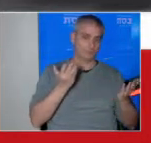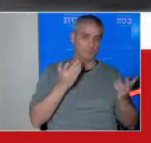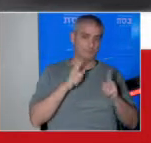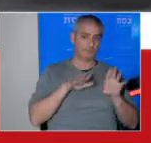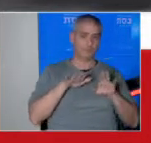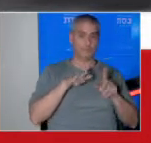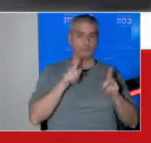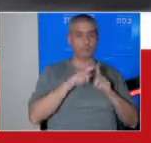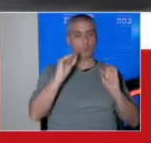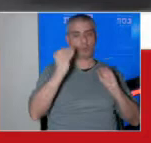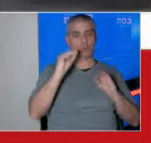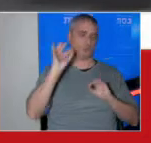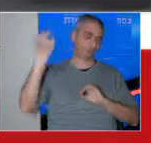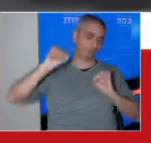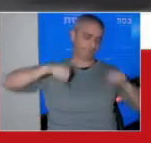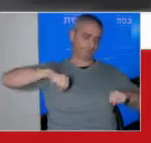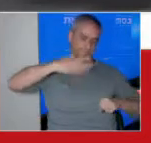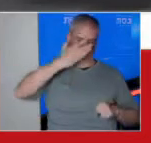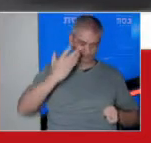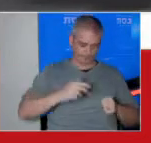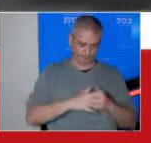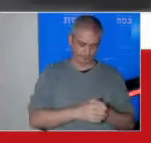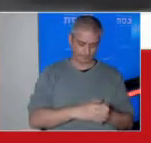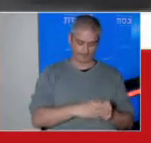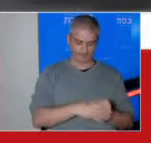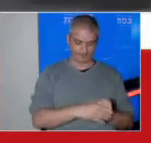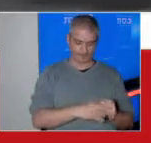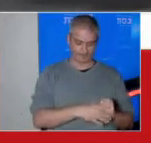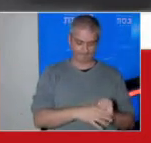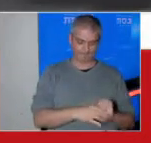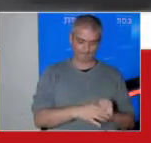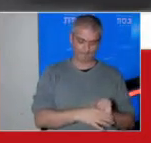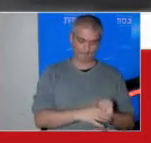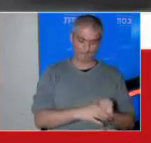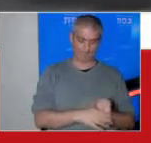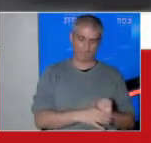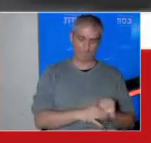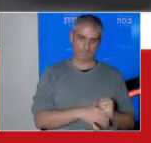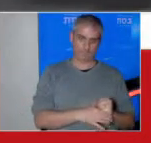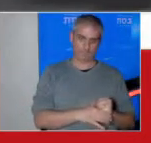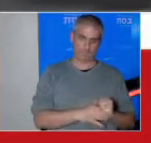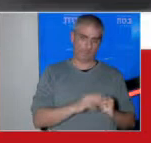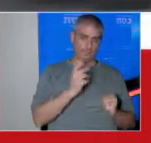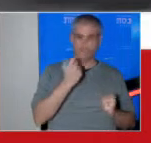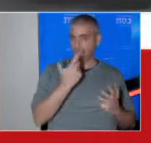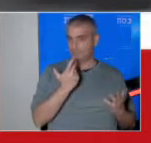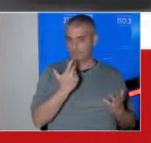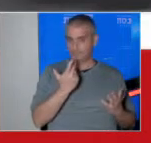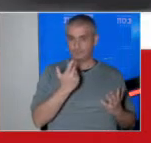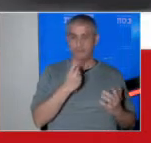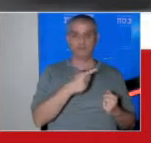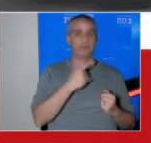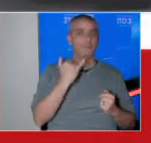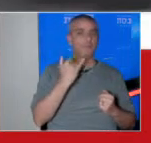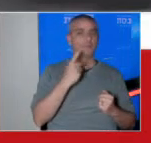ממשלות שהיו בובות. זו של בדיוק, בובות או כמעט בובות או משהו באמצע. פוטין